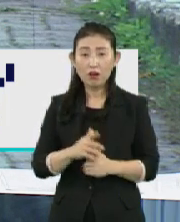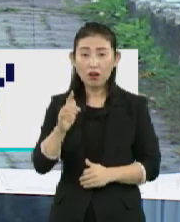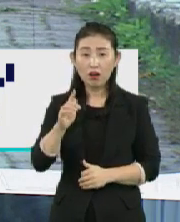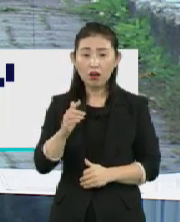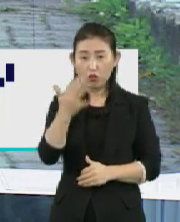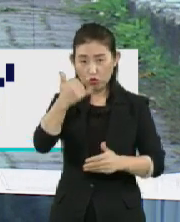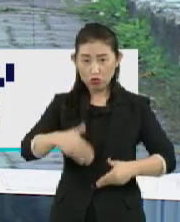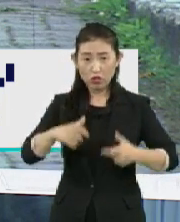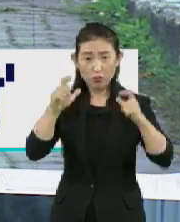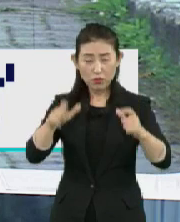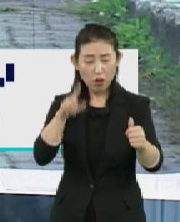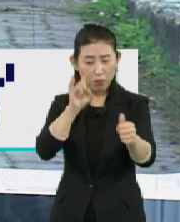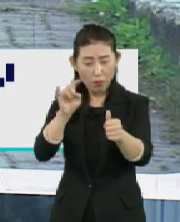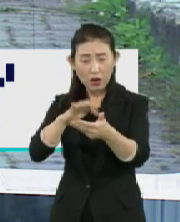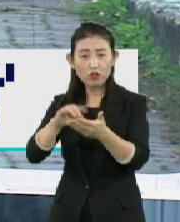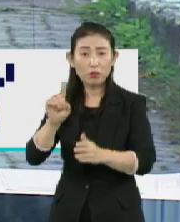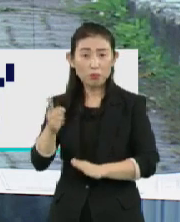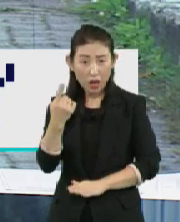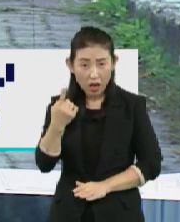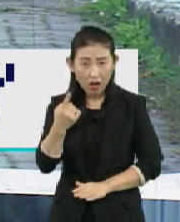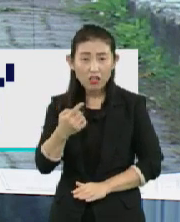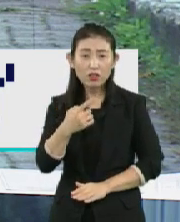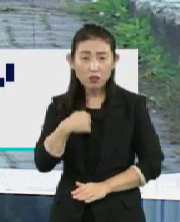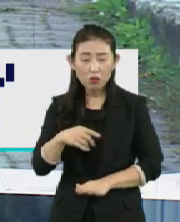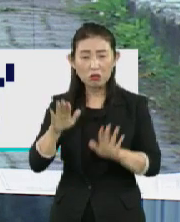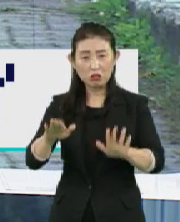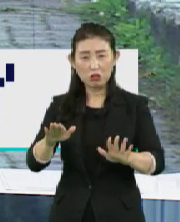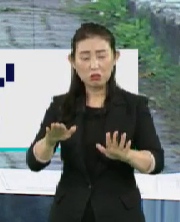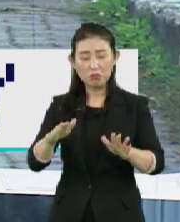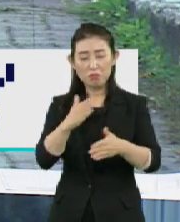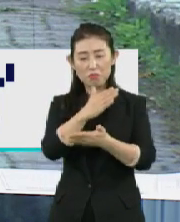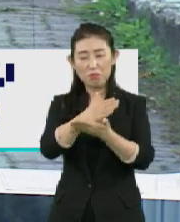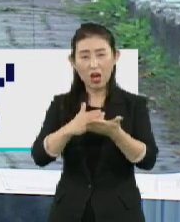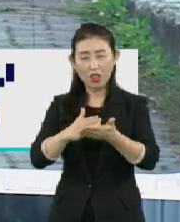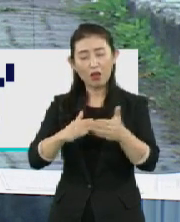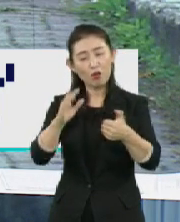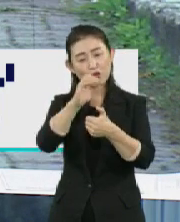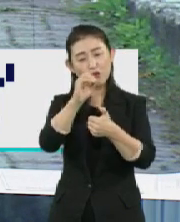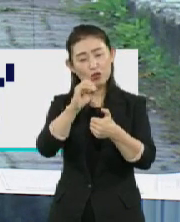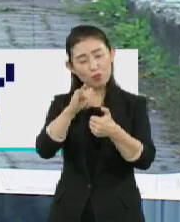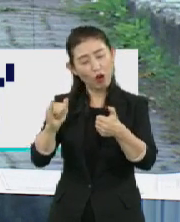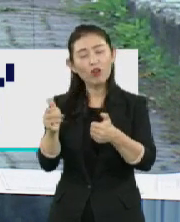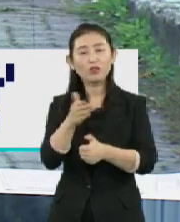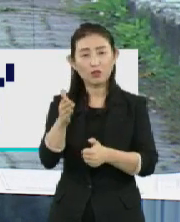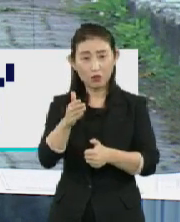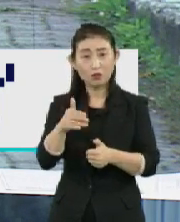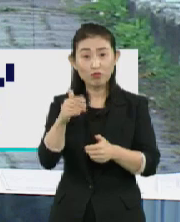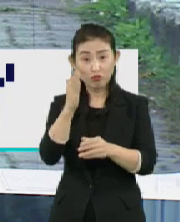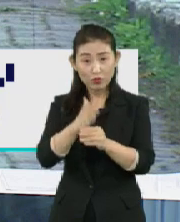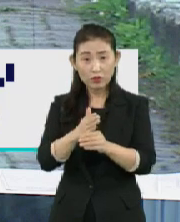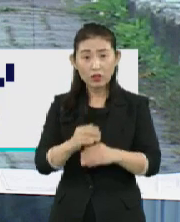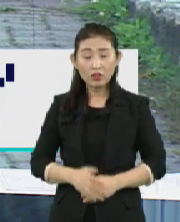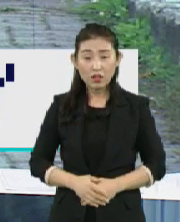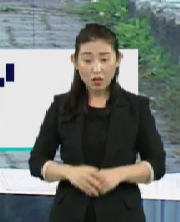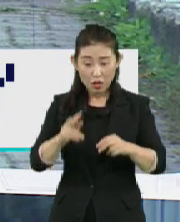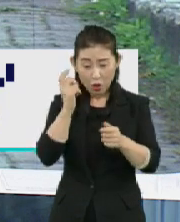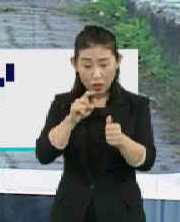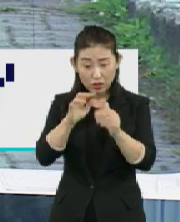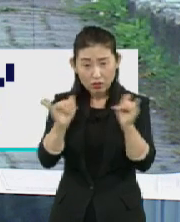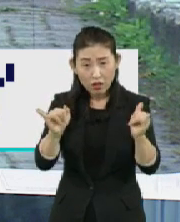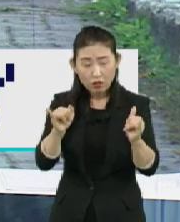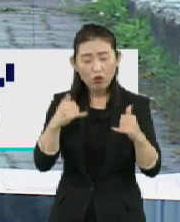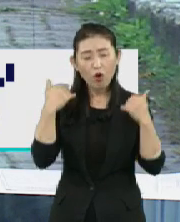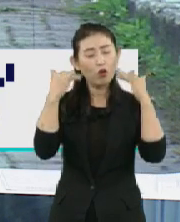내려갔고 하루 100여 명을 넘었던 충남도 절반 이하로 떨어졌습니다. 그런데 확진자들을 살펴보니